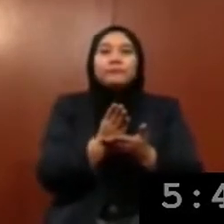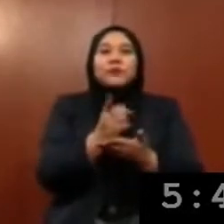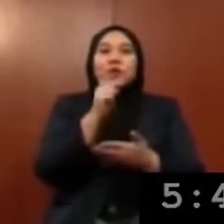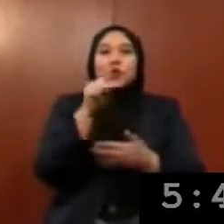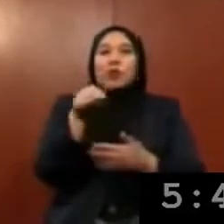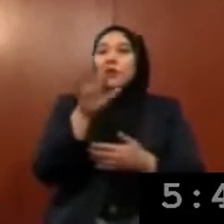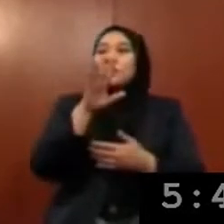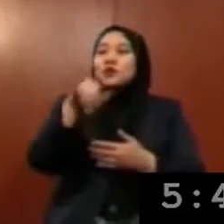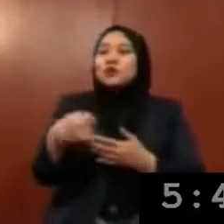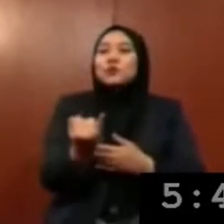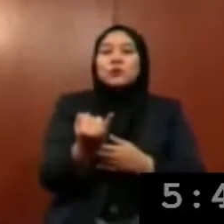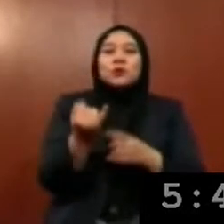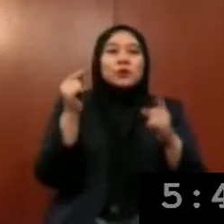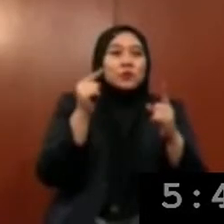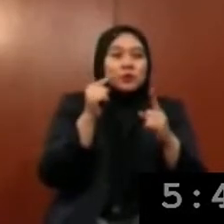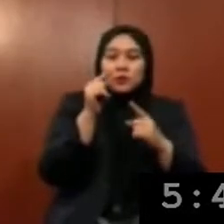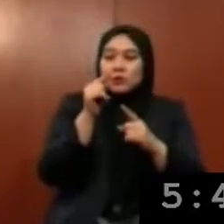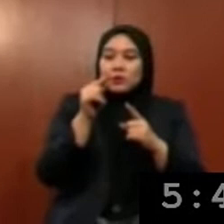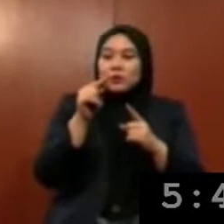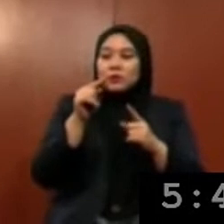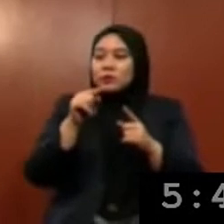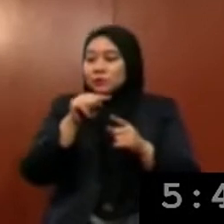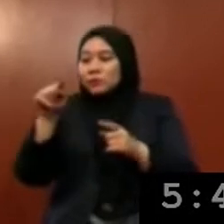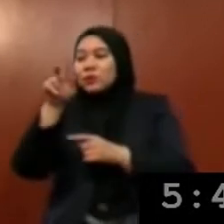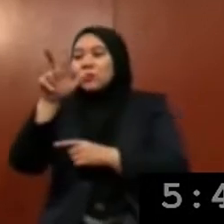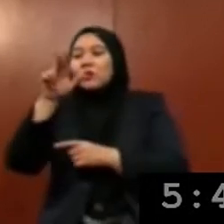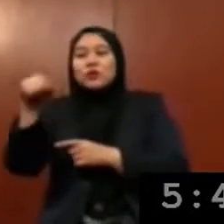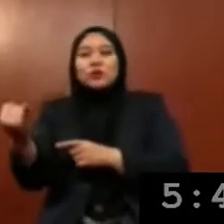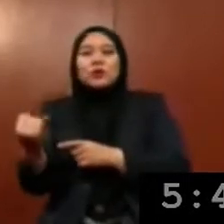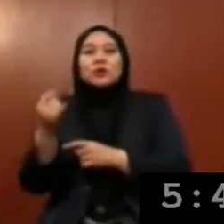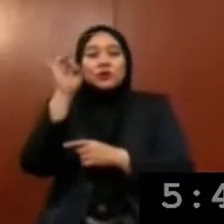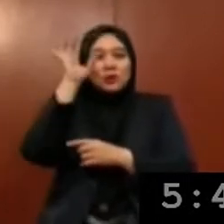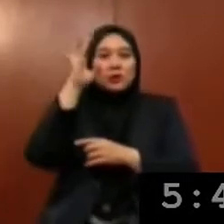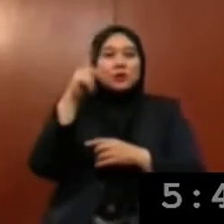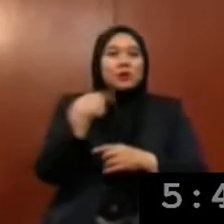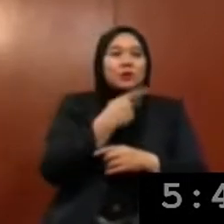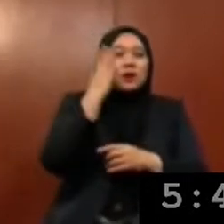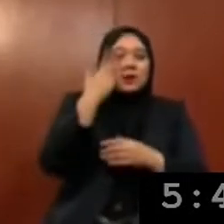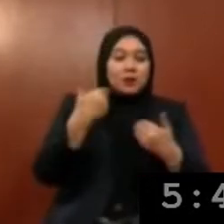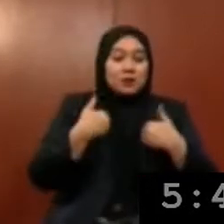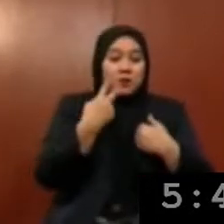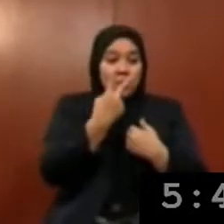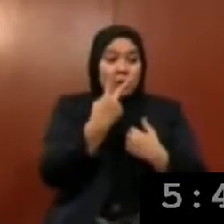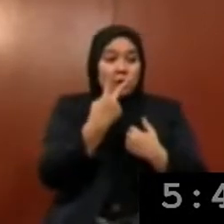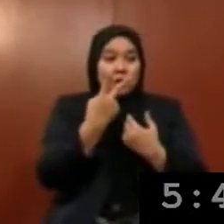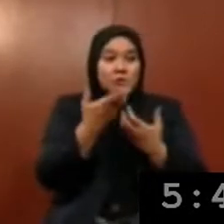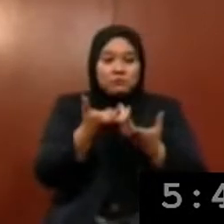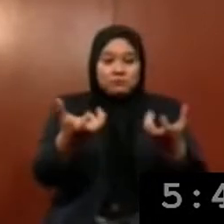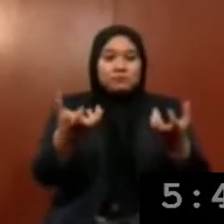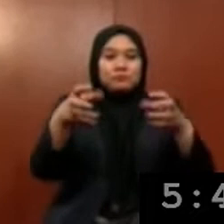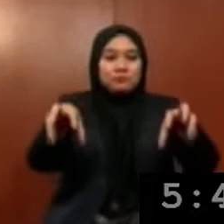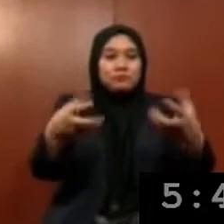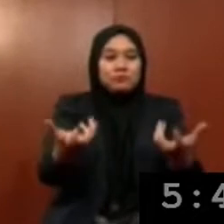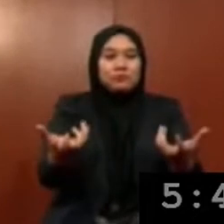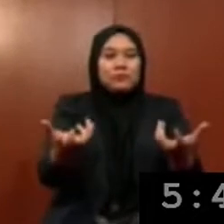1.5 juta Kepada rm3 jutaayia dan insya-allah kita akan mewujudkan dua kategori kategori pertama